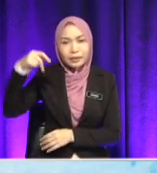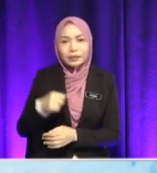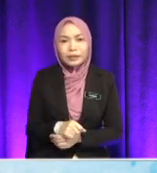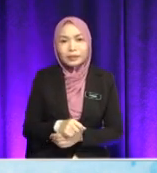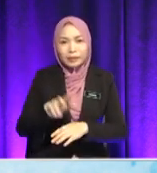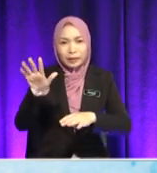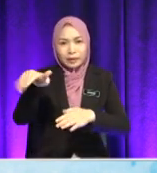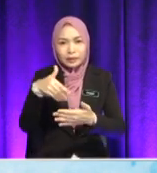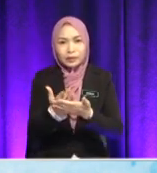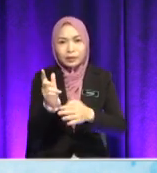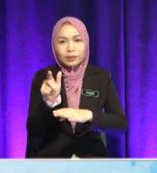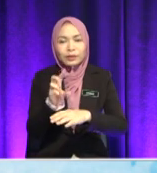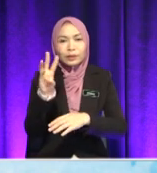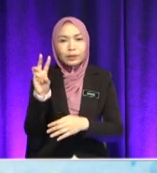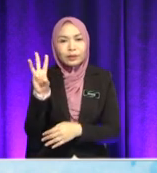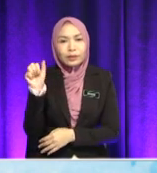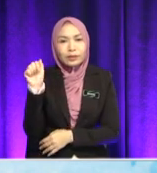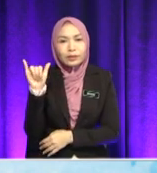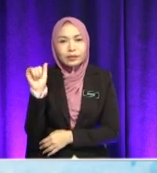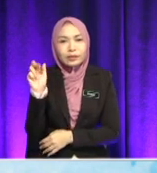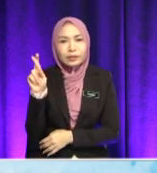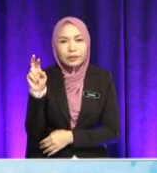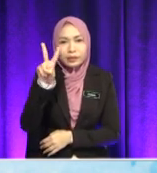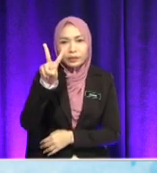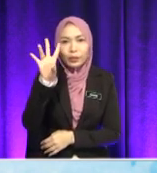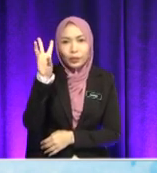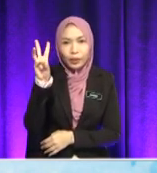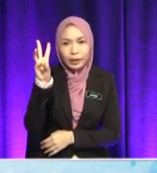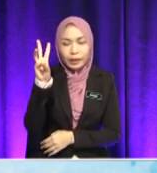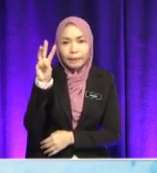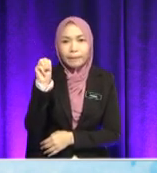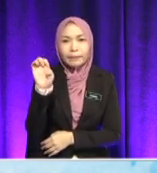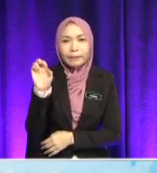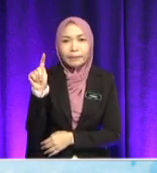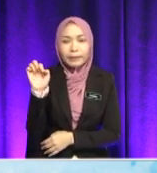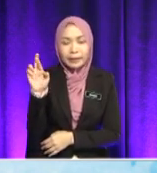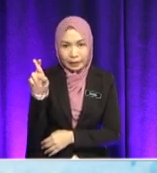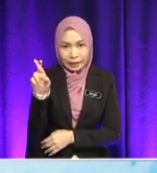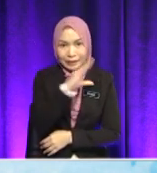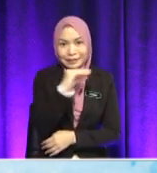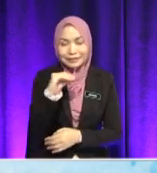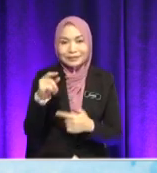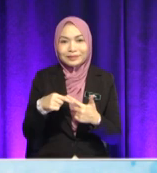yang digunakan ialah 26 mite di bilik yang kedua dia menggunakan gulungan